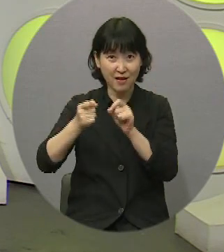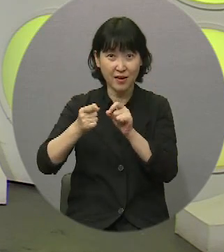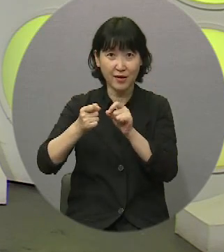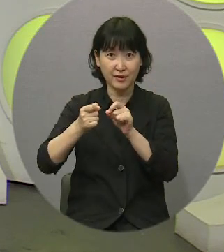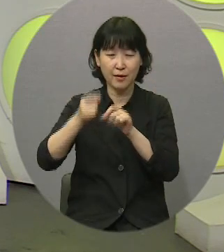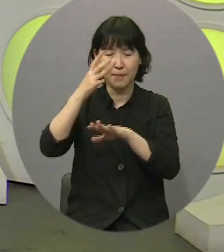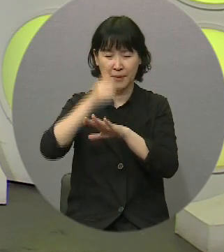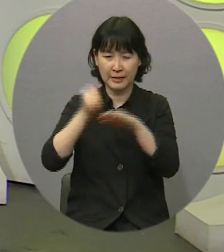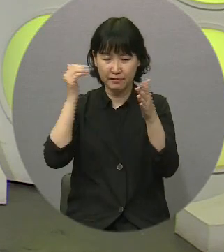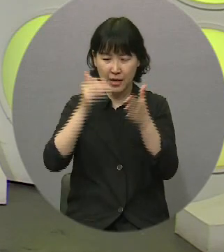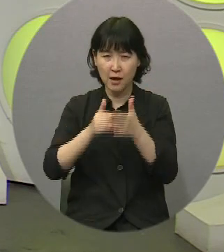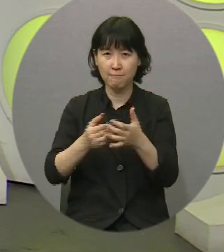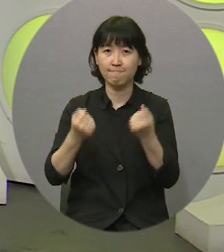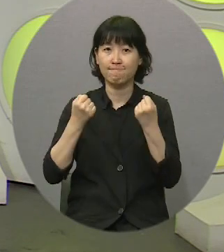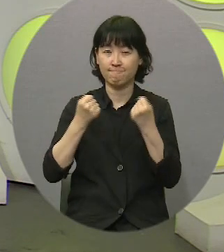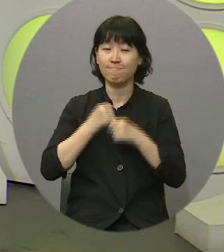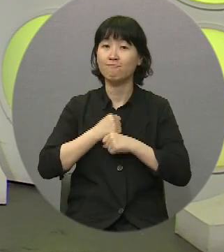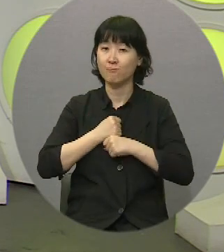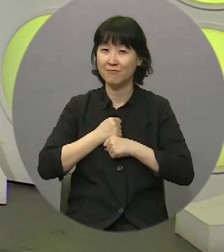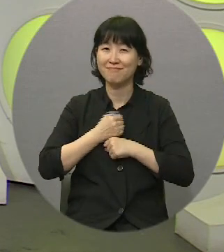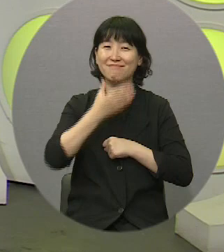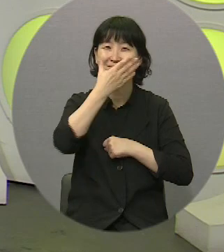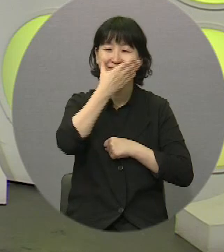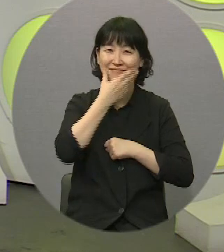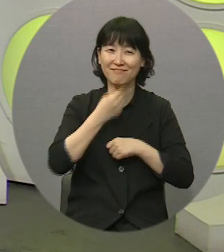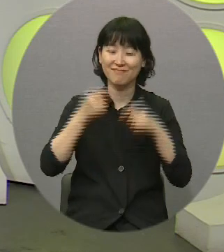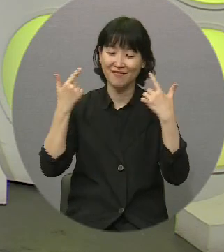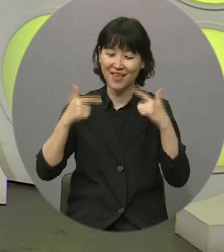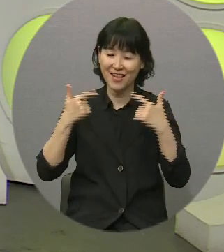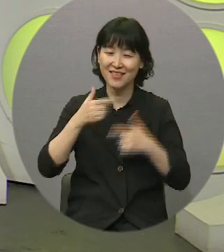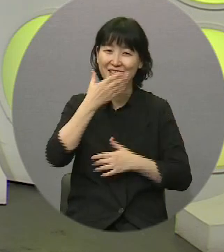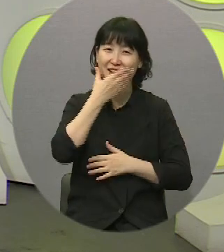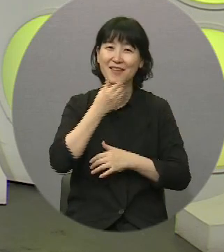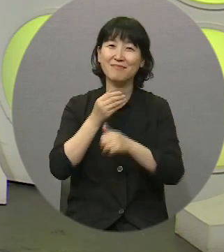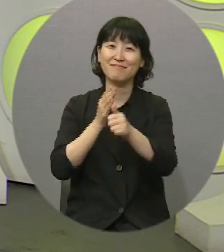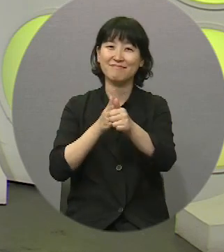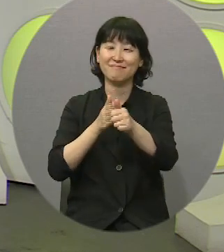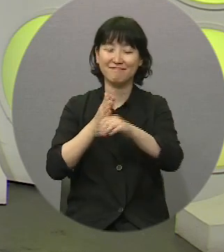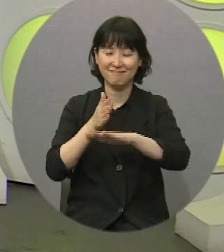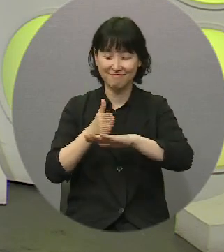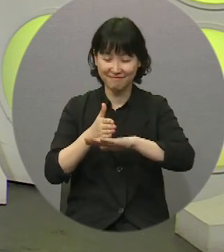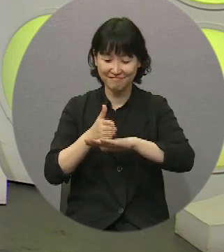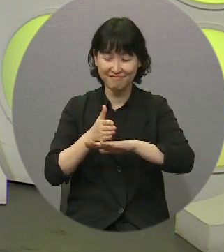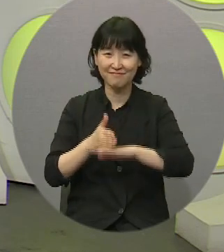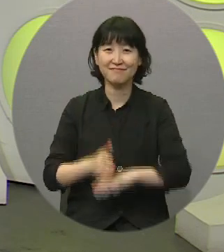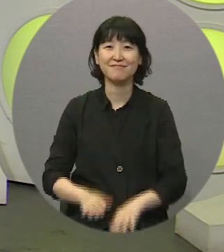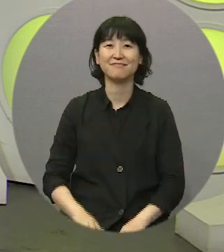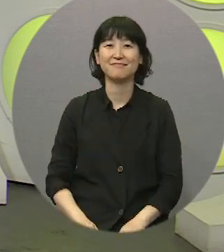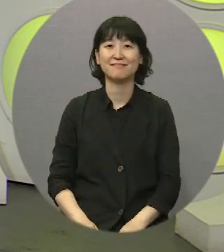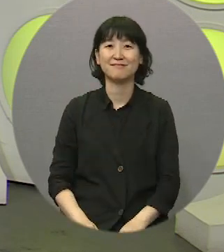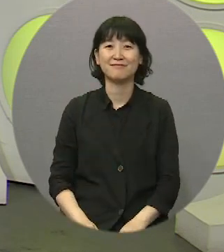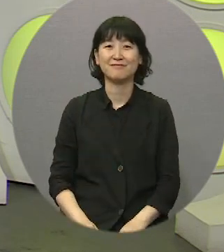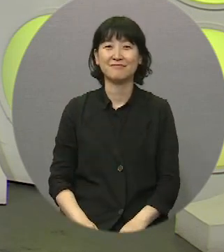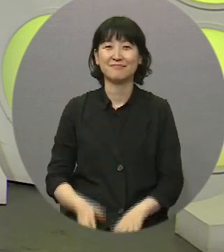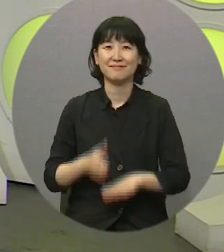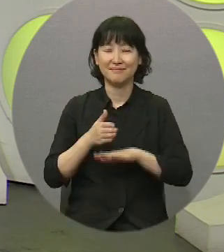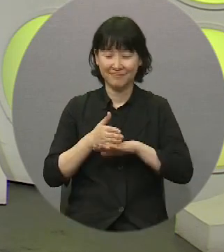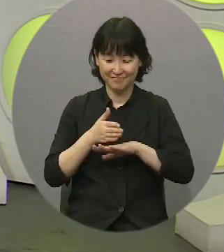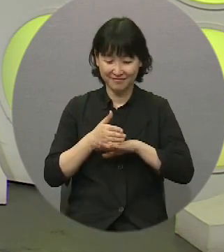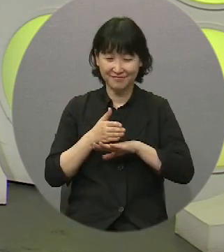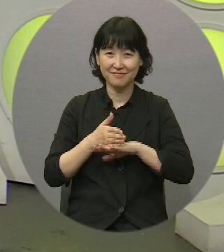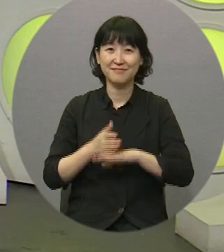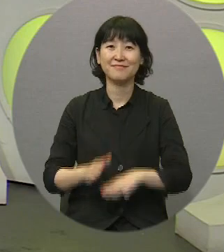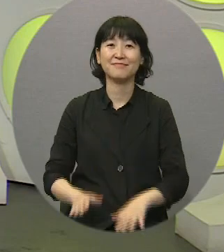건강 조심하시고 네, 늘 행복하시기를 기원하겠습니다. 여러분 고맙습니다. 아유 감사합니다.